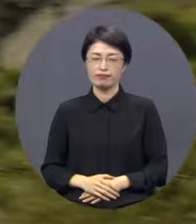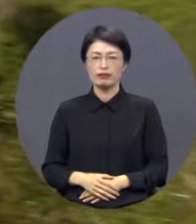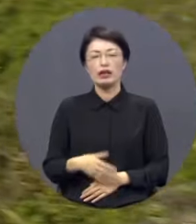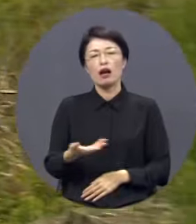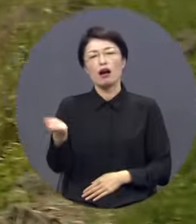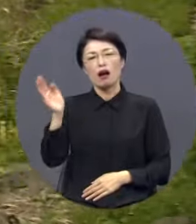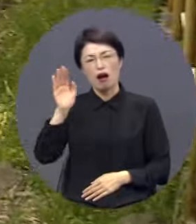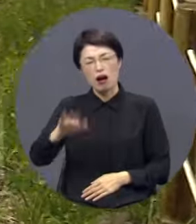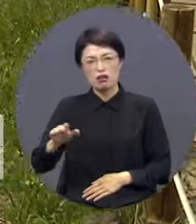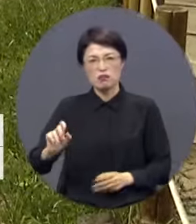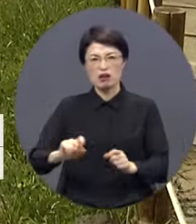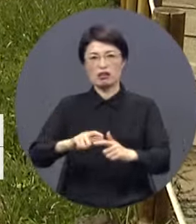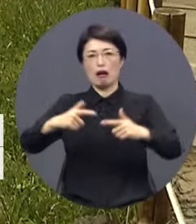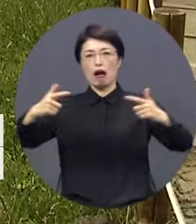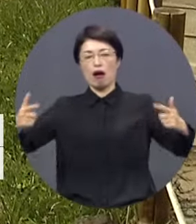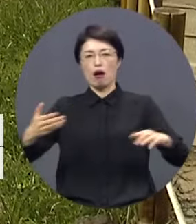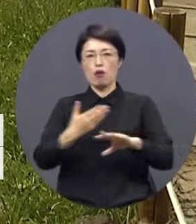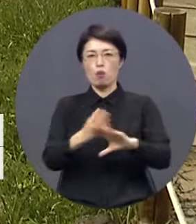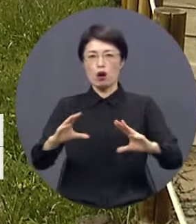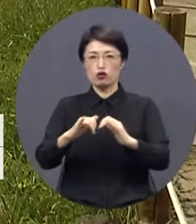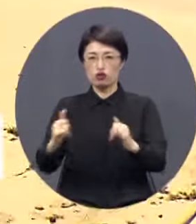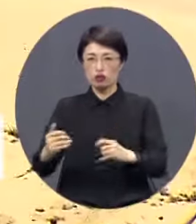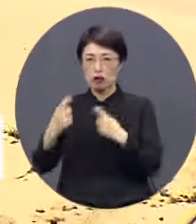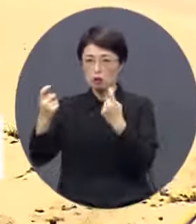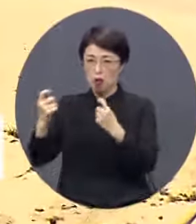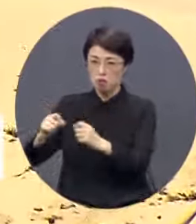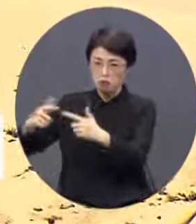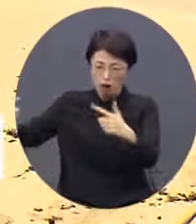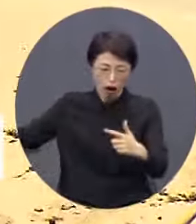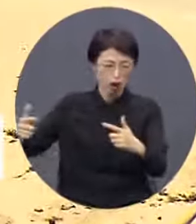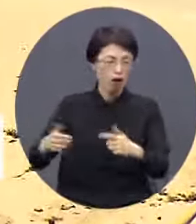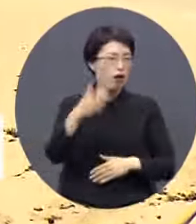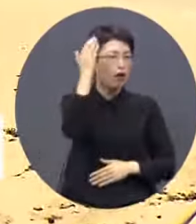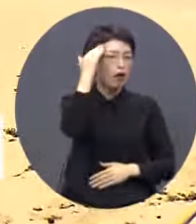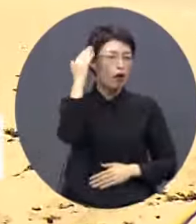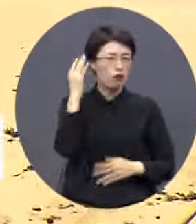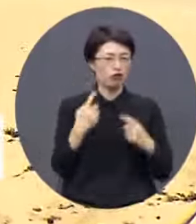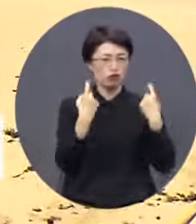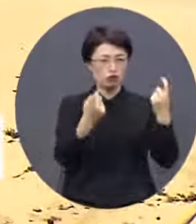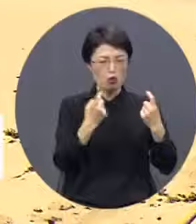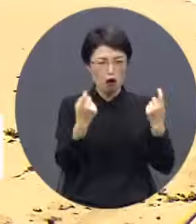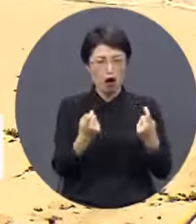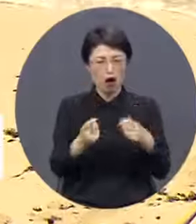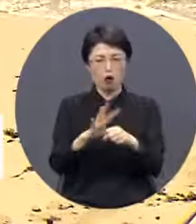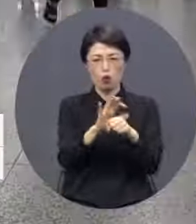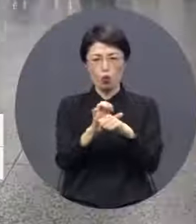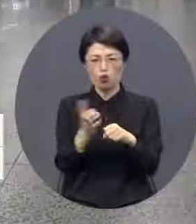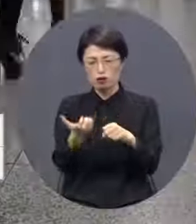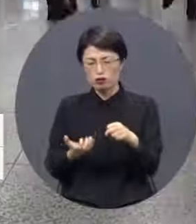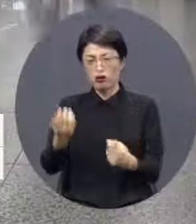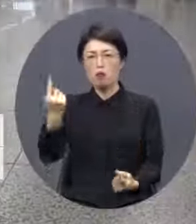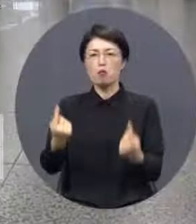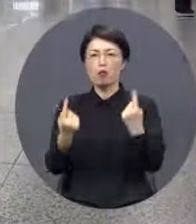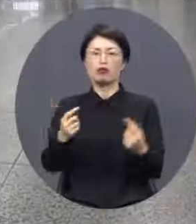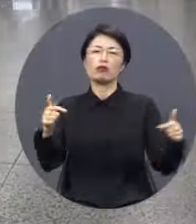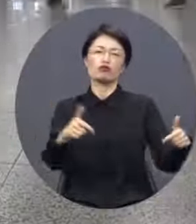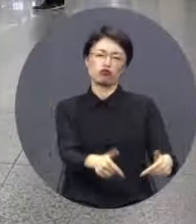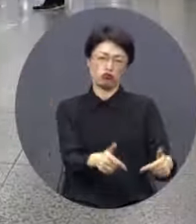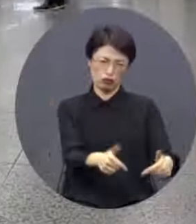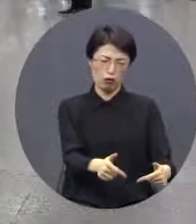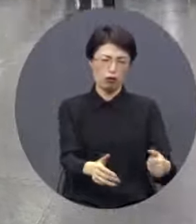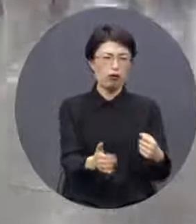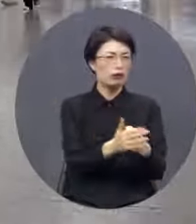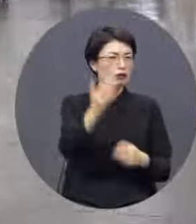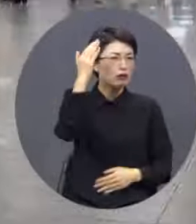하지만 급증하는 외국인 관광객에 비해 내국인 관광객은 코로나19 이전보다 10% 이상 줄어 내국인